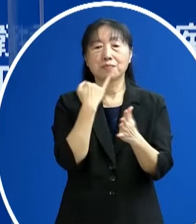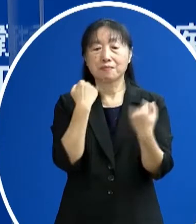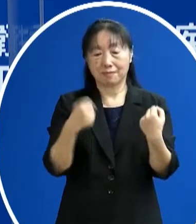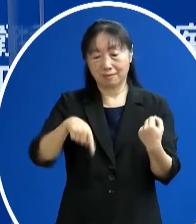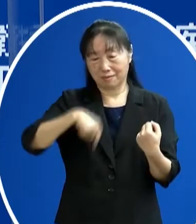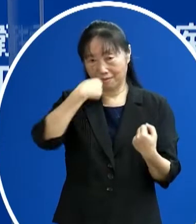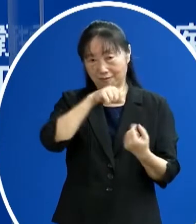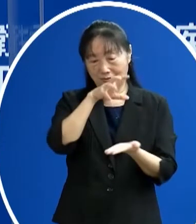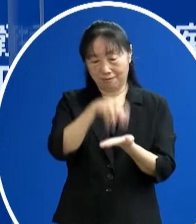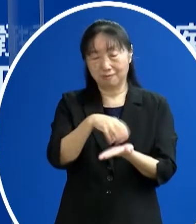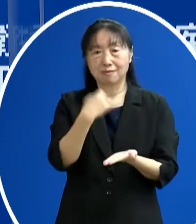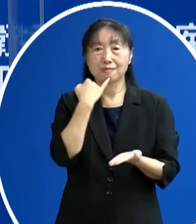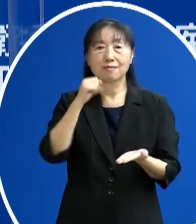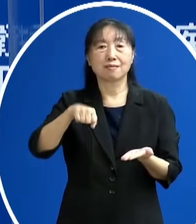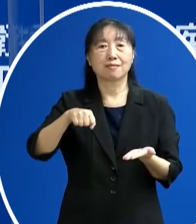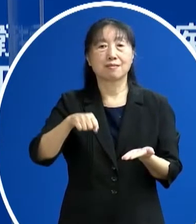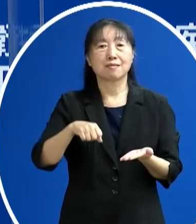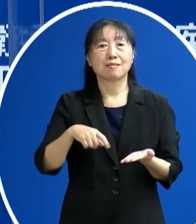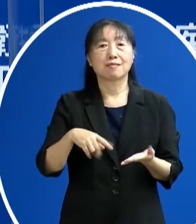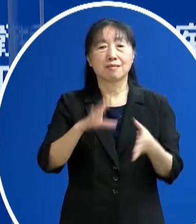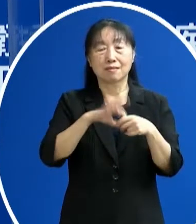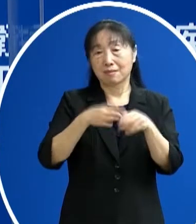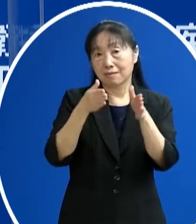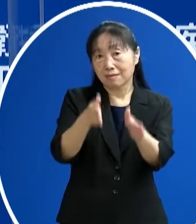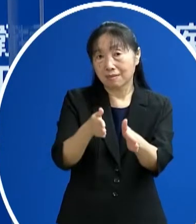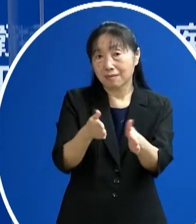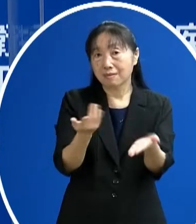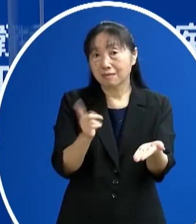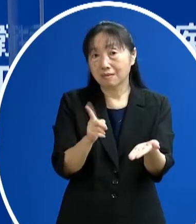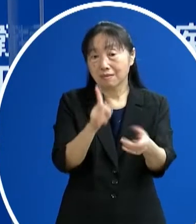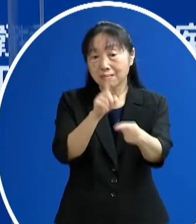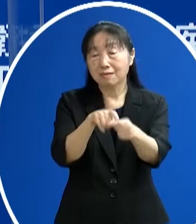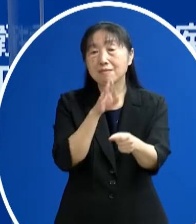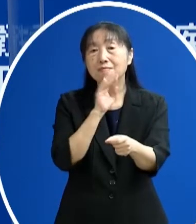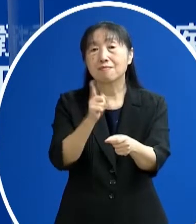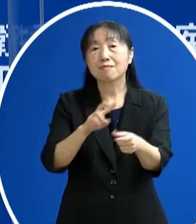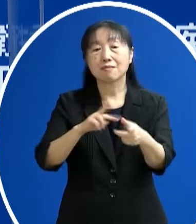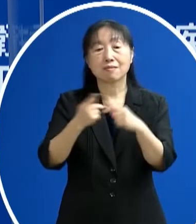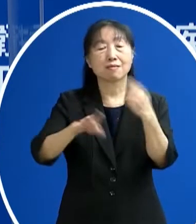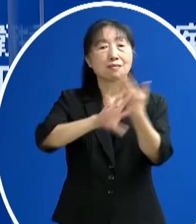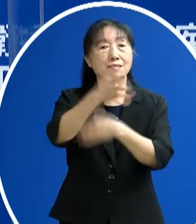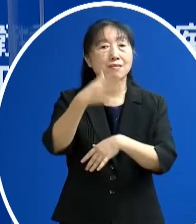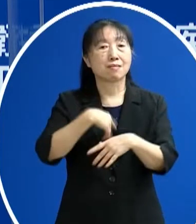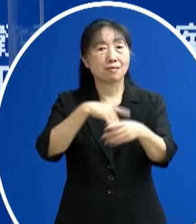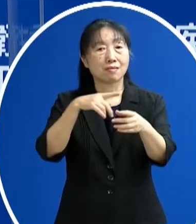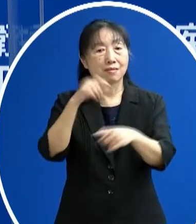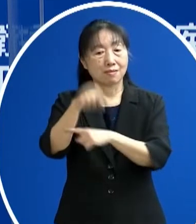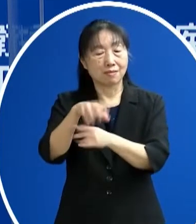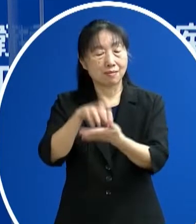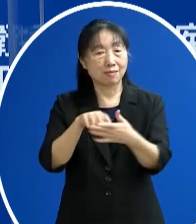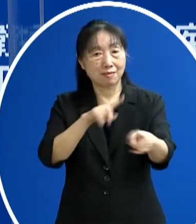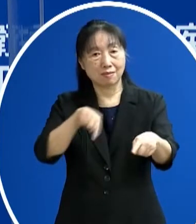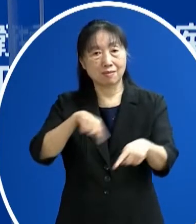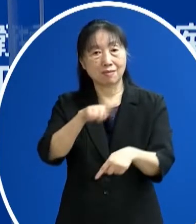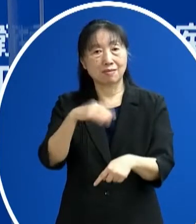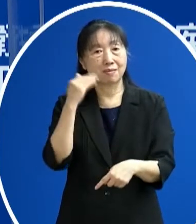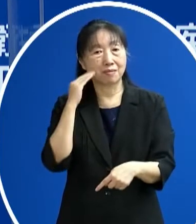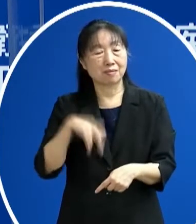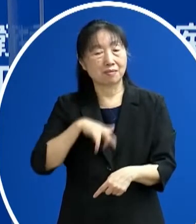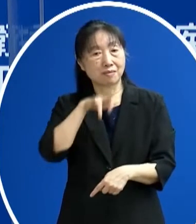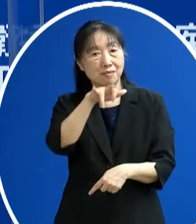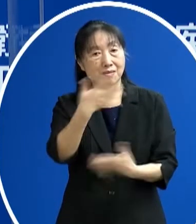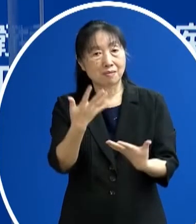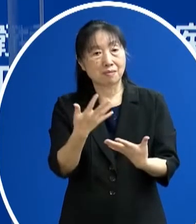使用。好，所以它主要用途还是因为它有跟国外的一个认证，好，所以在国外的时候使用比